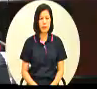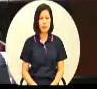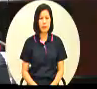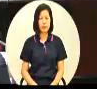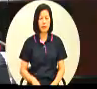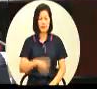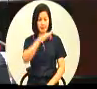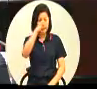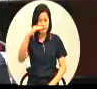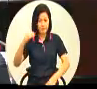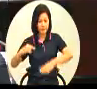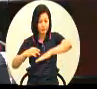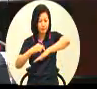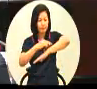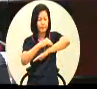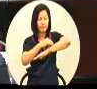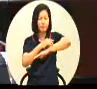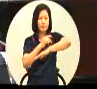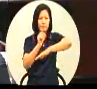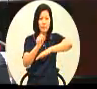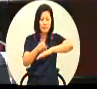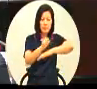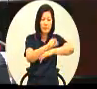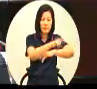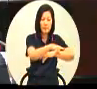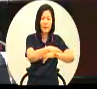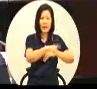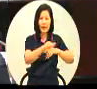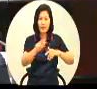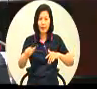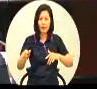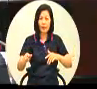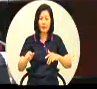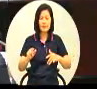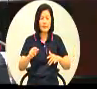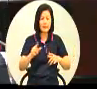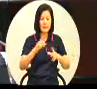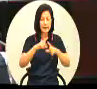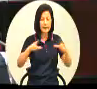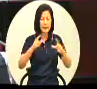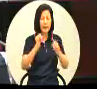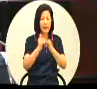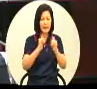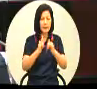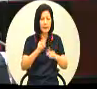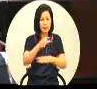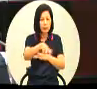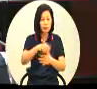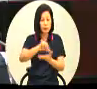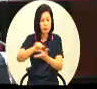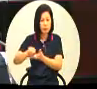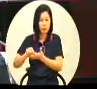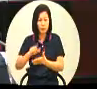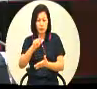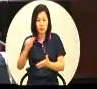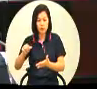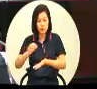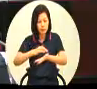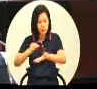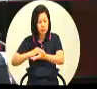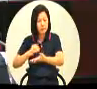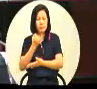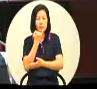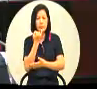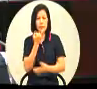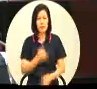啊，还可以采买很多大城观音山附近的农产品，包括啊，遐附近阁有一个骑马